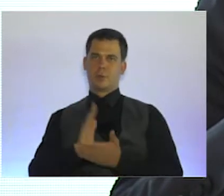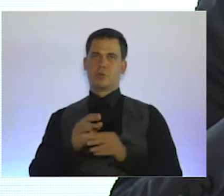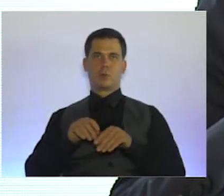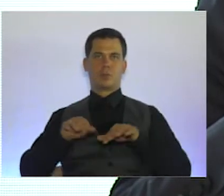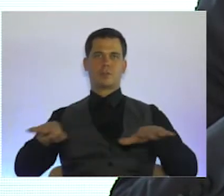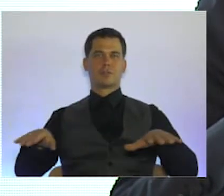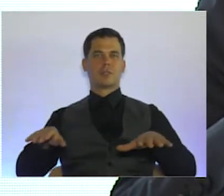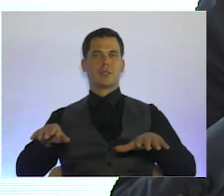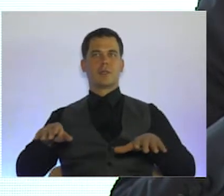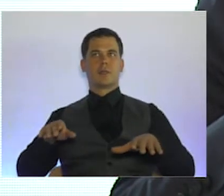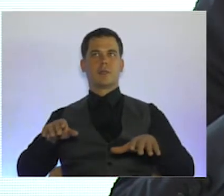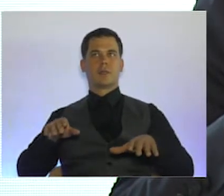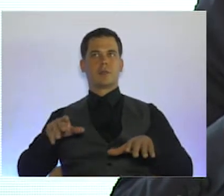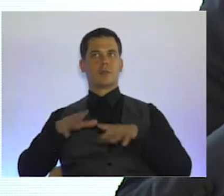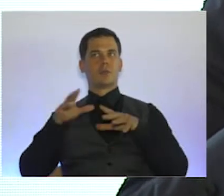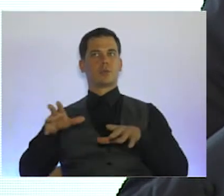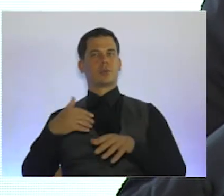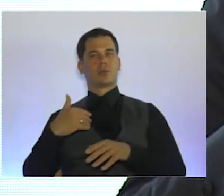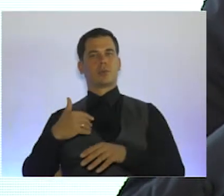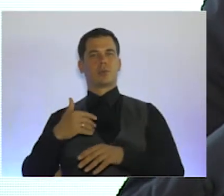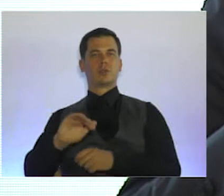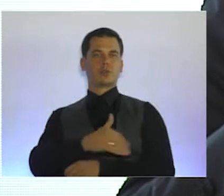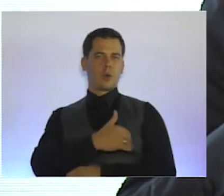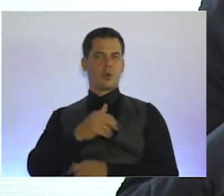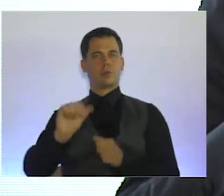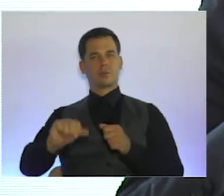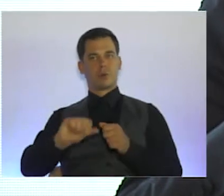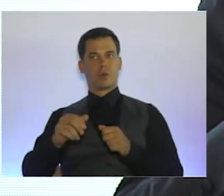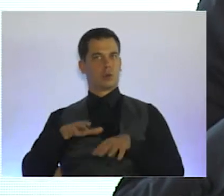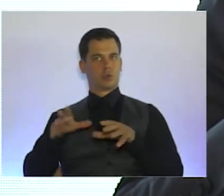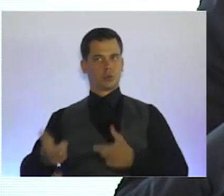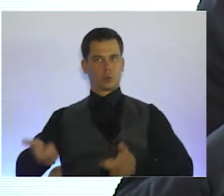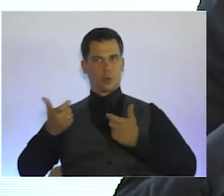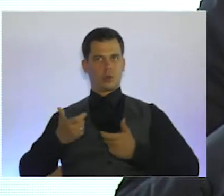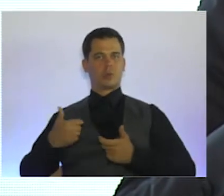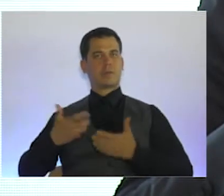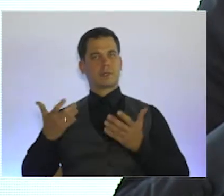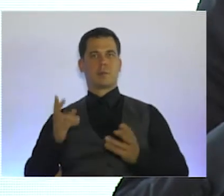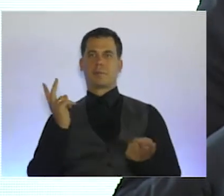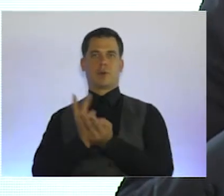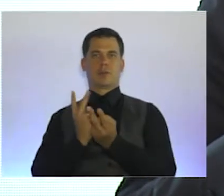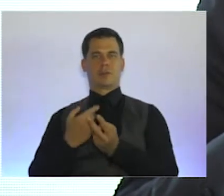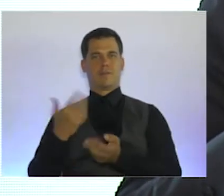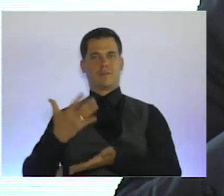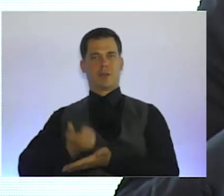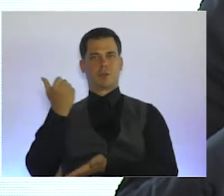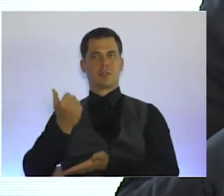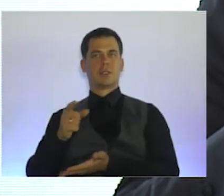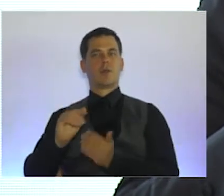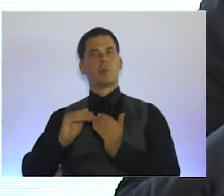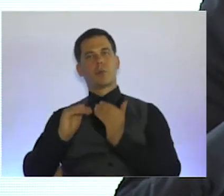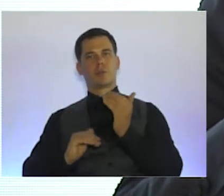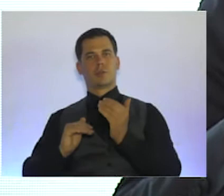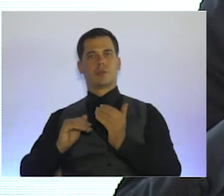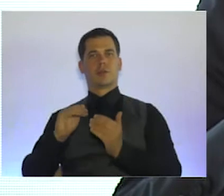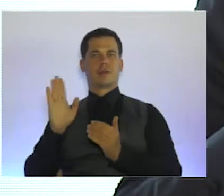nas podmioty edukacyjne, czyli tu głównie przedszkola, chcąc podobnego produktu na poziom niżej, czyli na